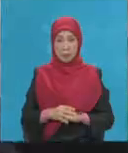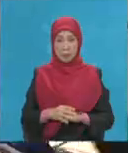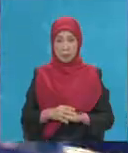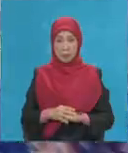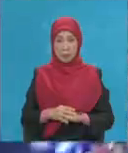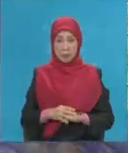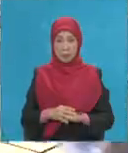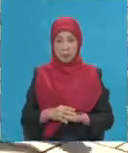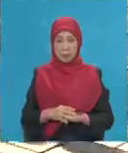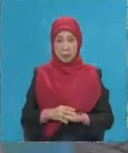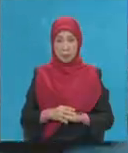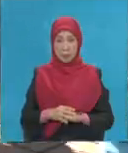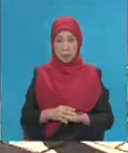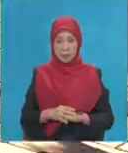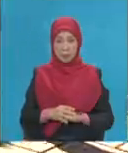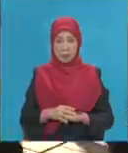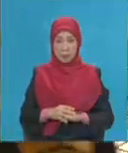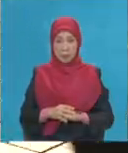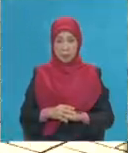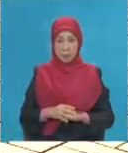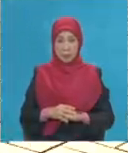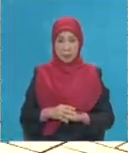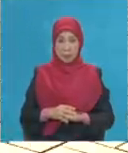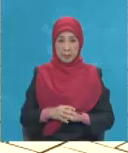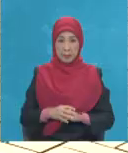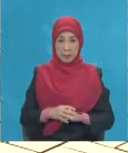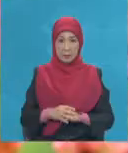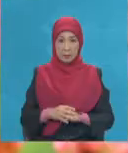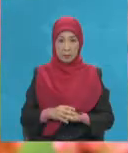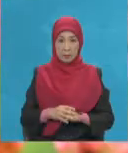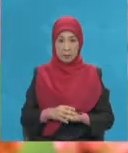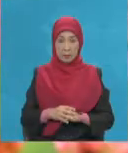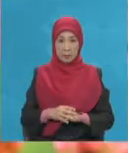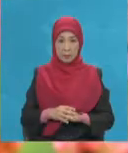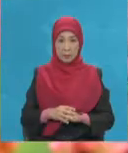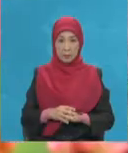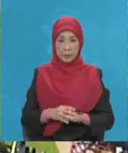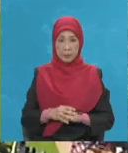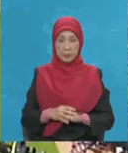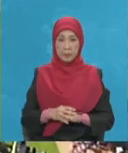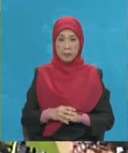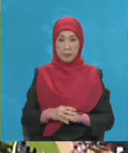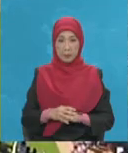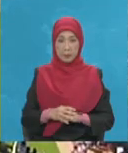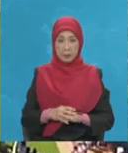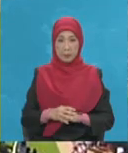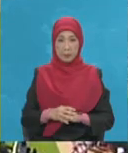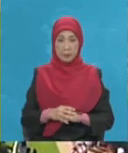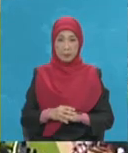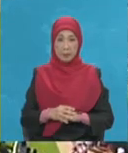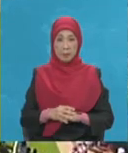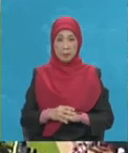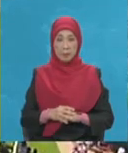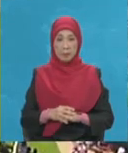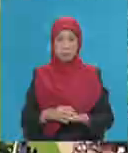pemenang pingat emas Sukan Wushu di Sukan Asia Tenggara Vietnam tahun 2020.